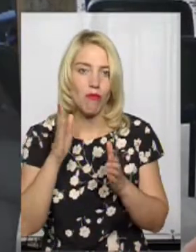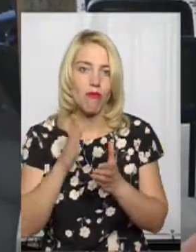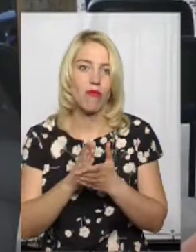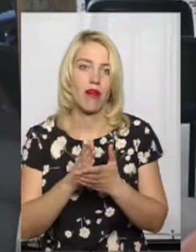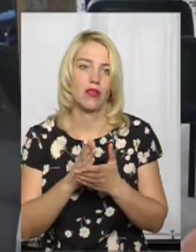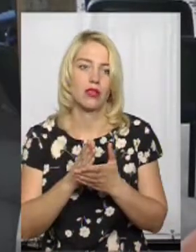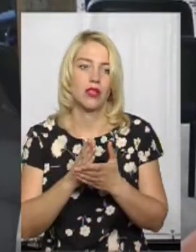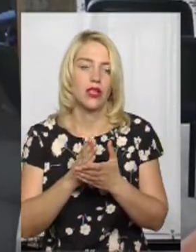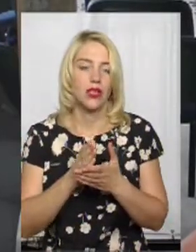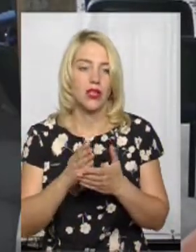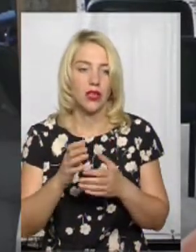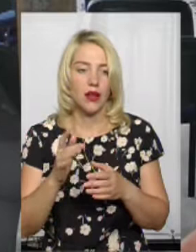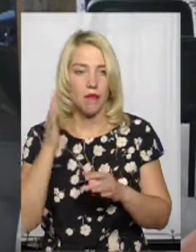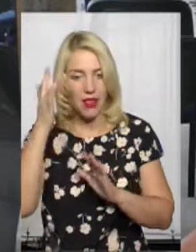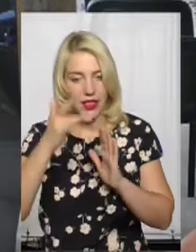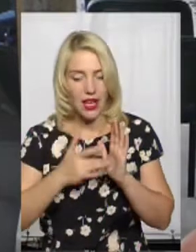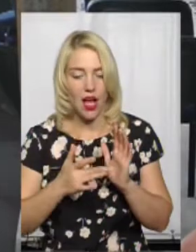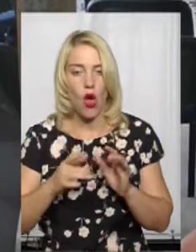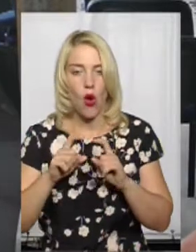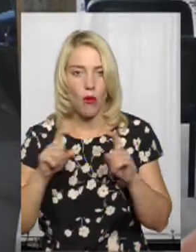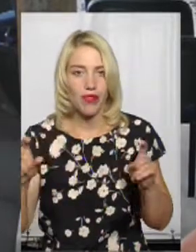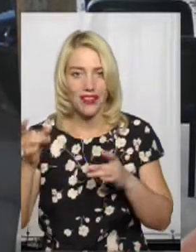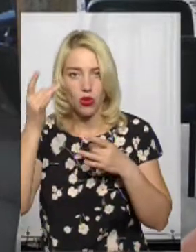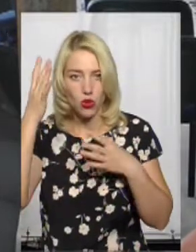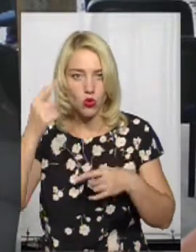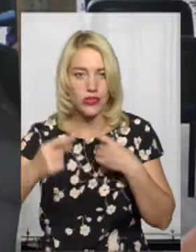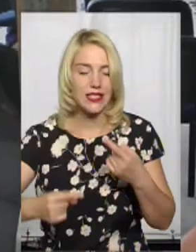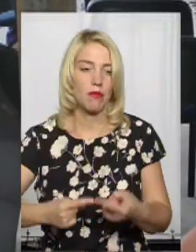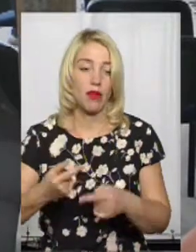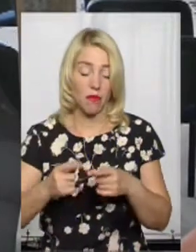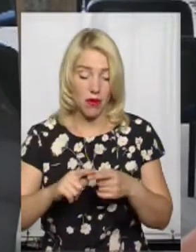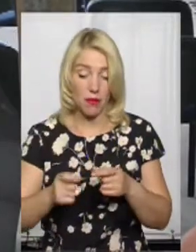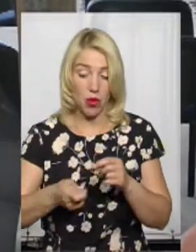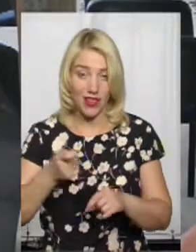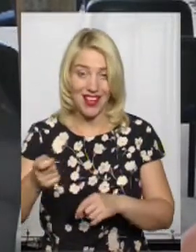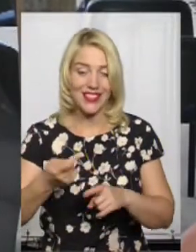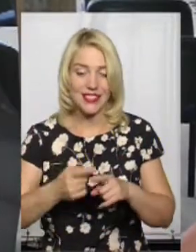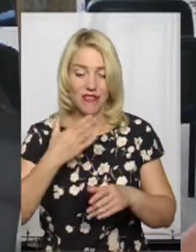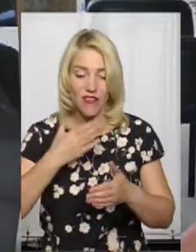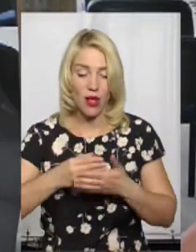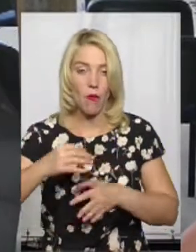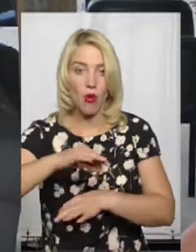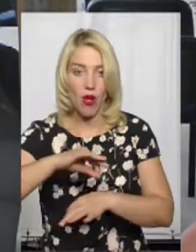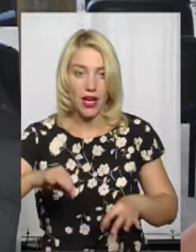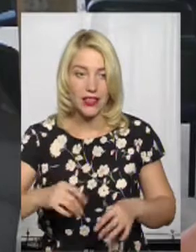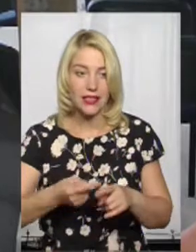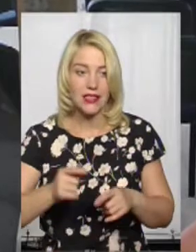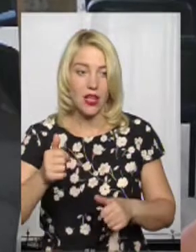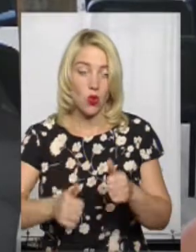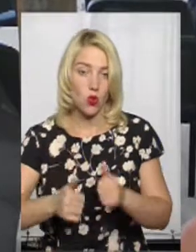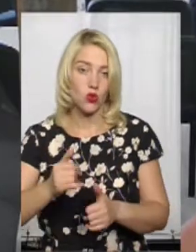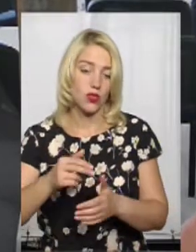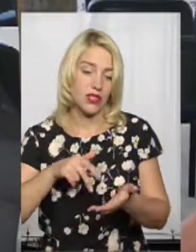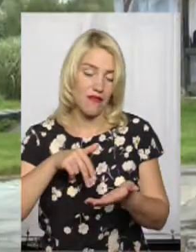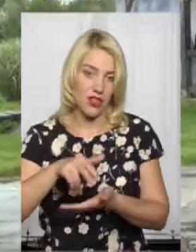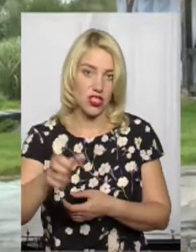об'єктів культурної спадщини. Ми подали свій проект знову на цей конкурс і вийшли